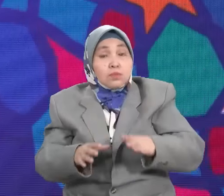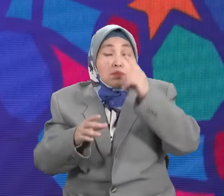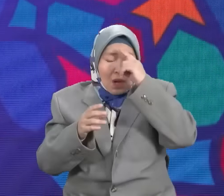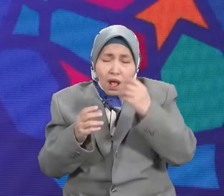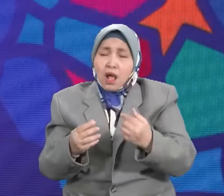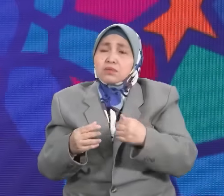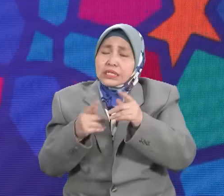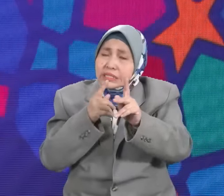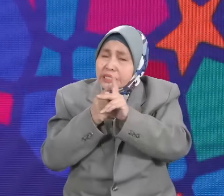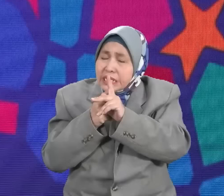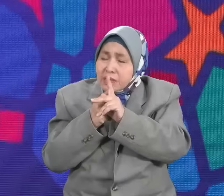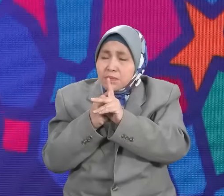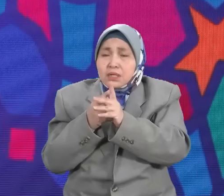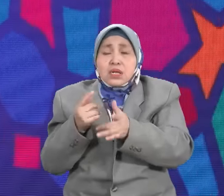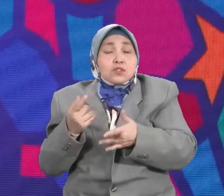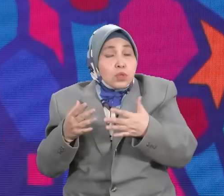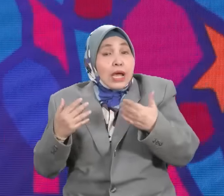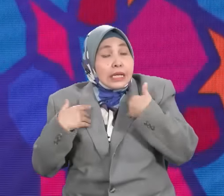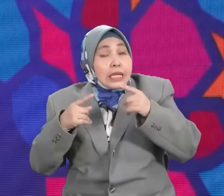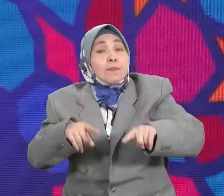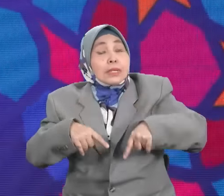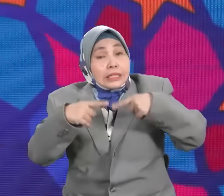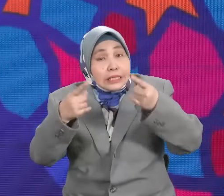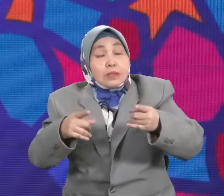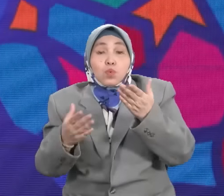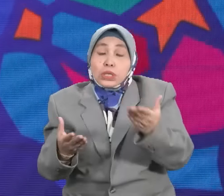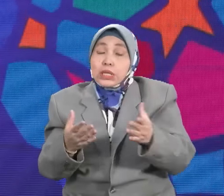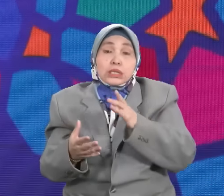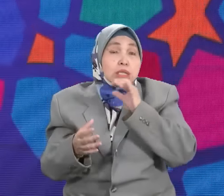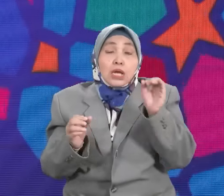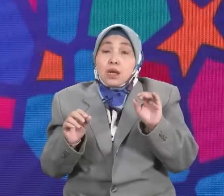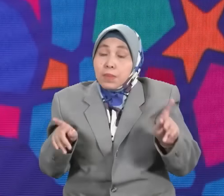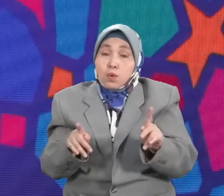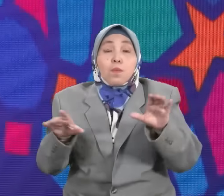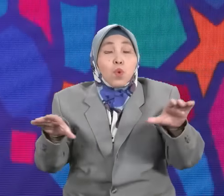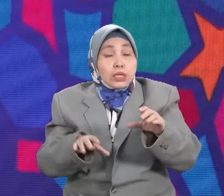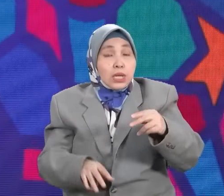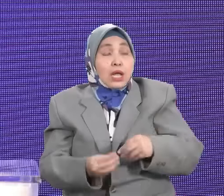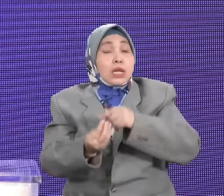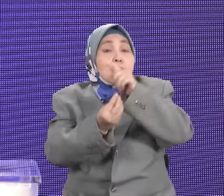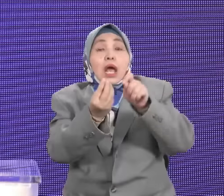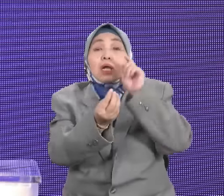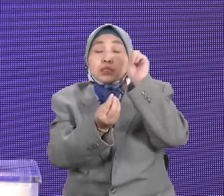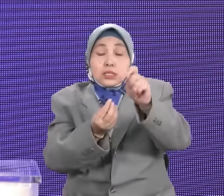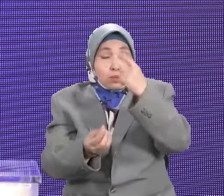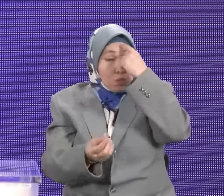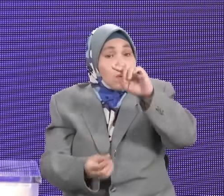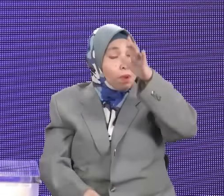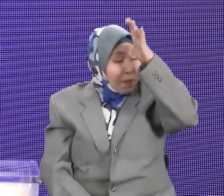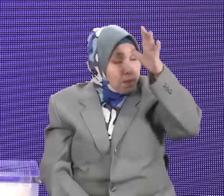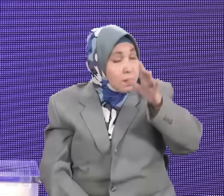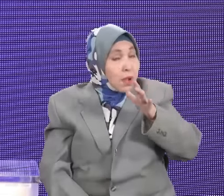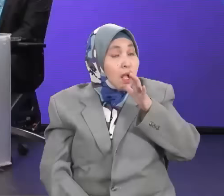ibu dan ayah ataupun dah hadir yang pergi Savage juga barangkali tak sempat buatkan Haji upah haji untuk Ibu dan Ayah kita